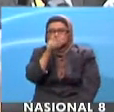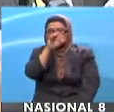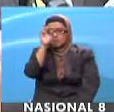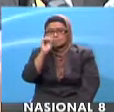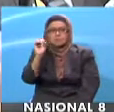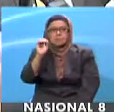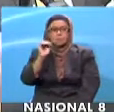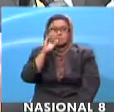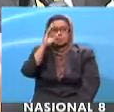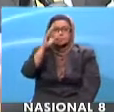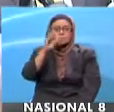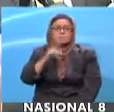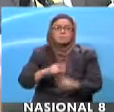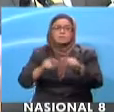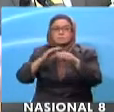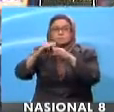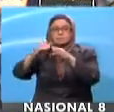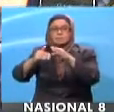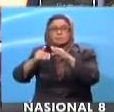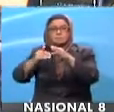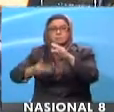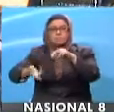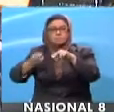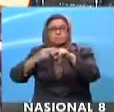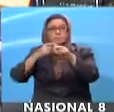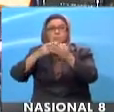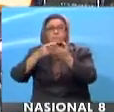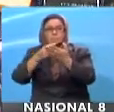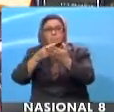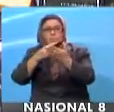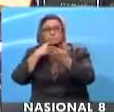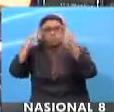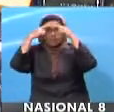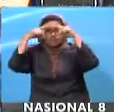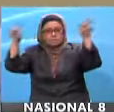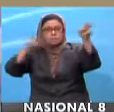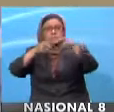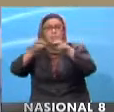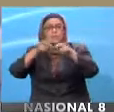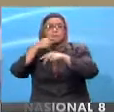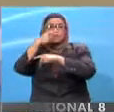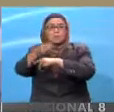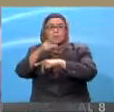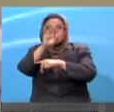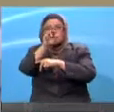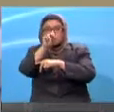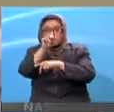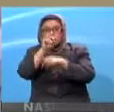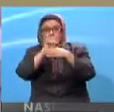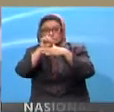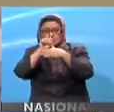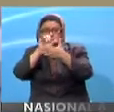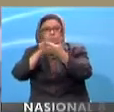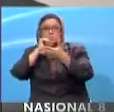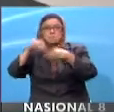Daihatsu buka kos pengarah urusan kumpulan jatuh Tri Muhammad Hasan Kamil yakin book tersebut tidak memberi risiko